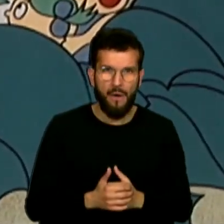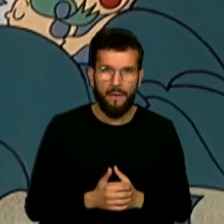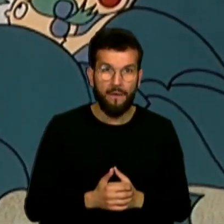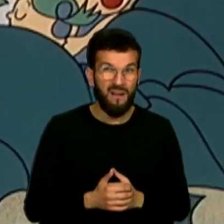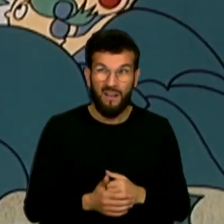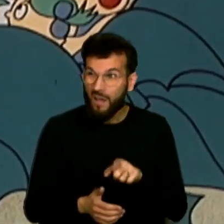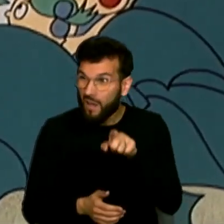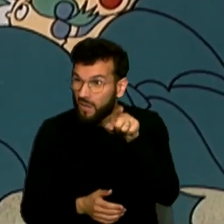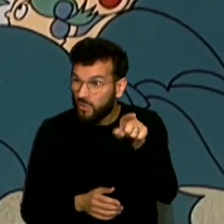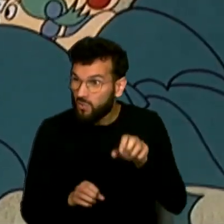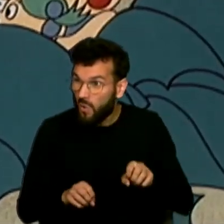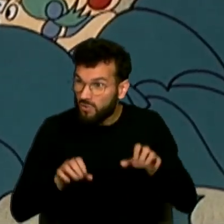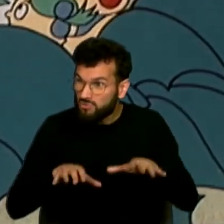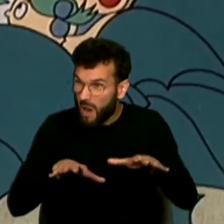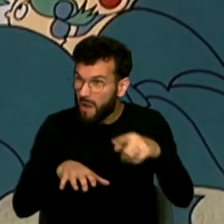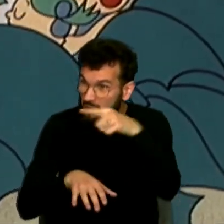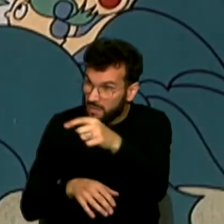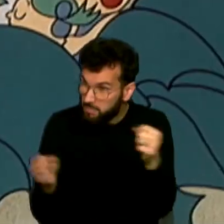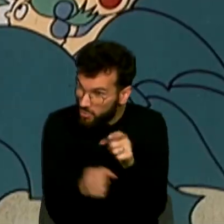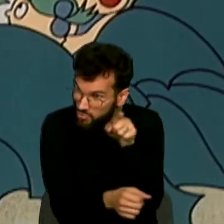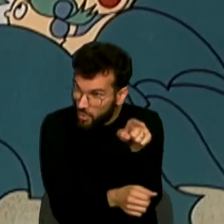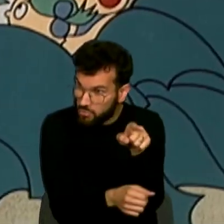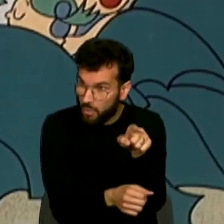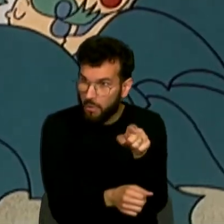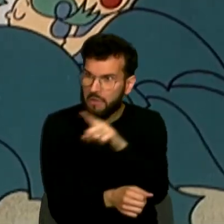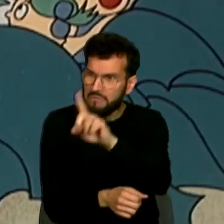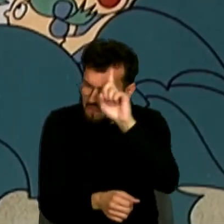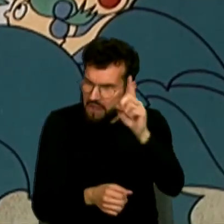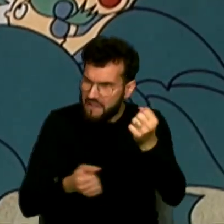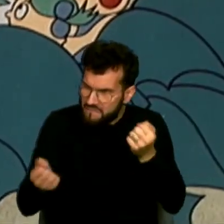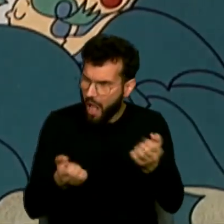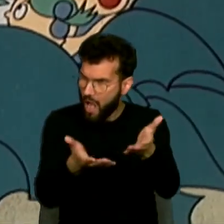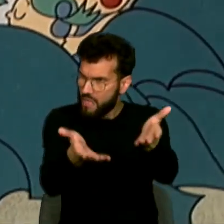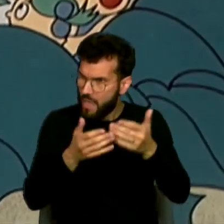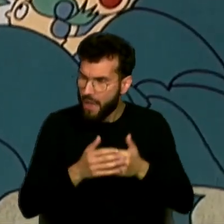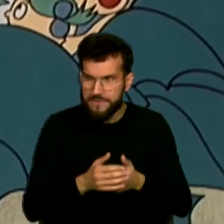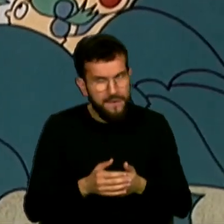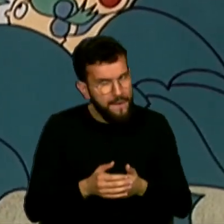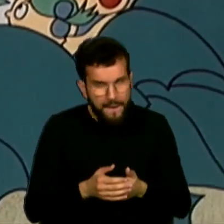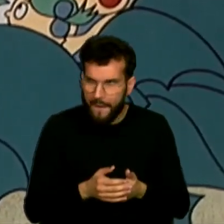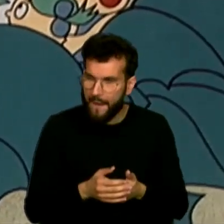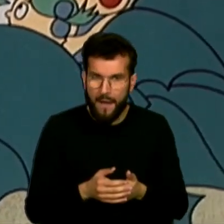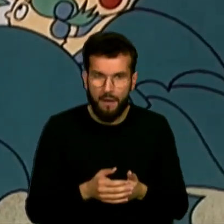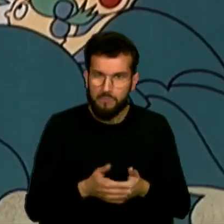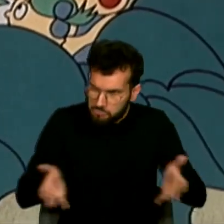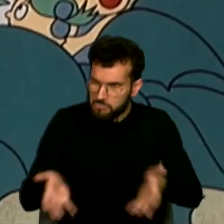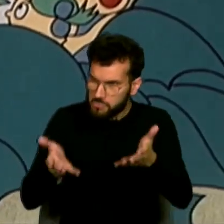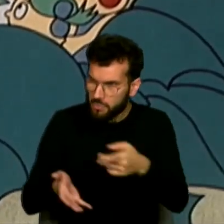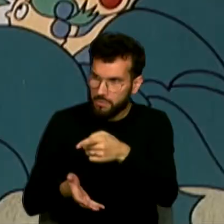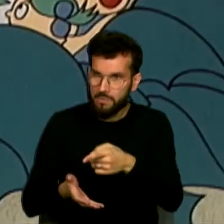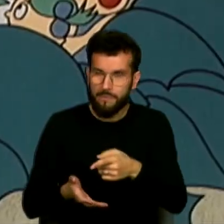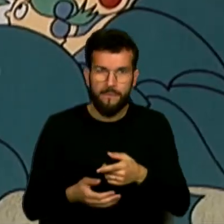Žabiara sa bojíš, rybka. Pari si zabudol všetky fígle? Rybka posmelený nebojácným Šupkom